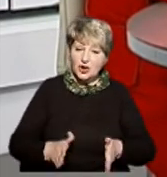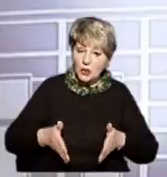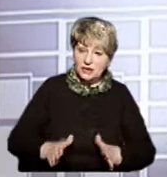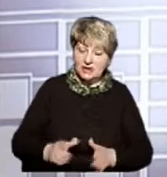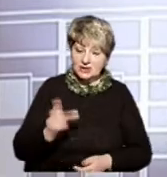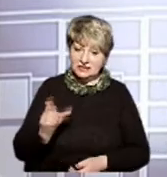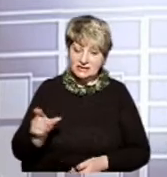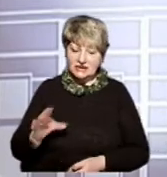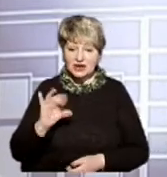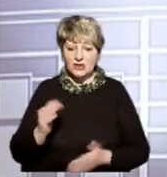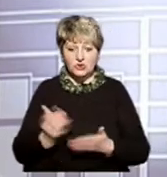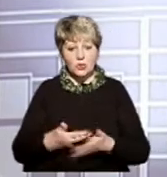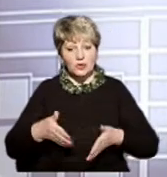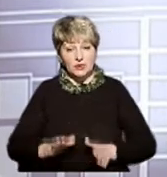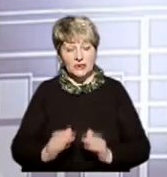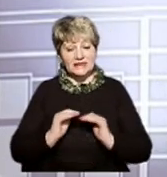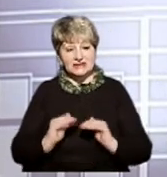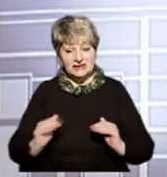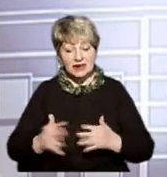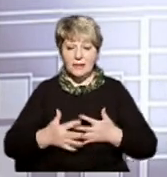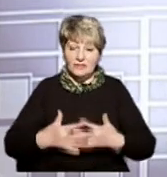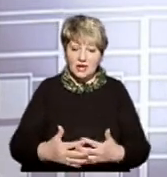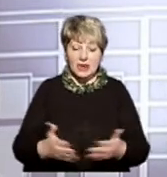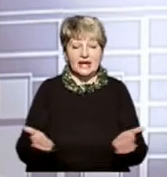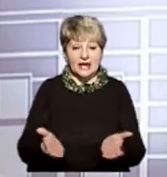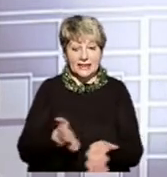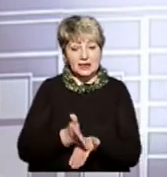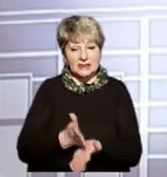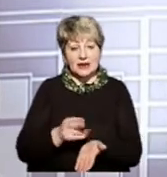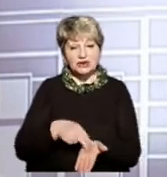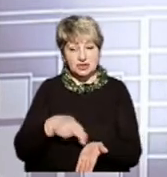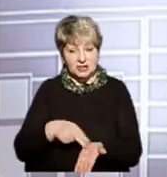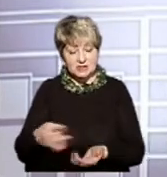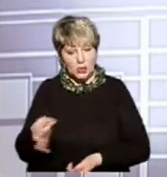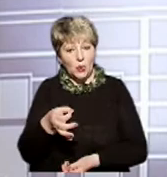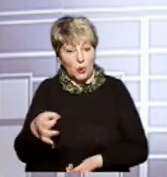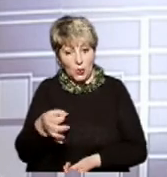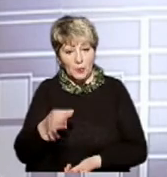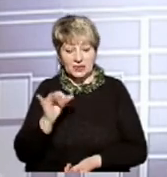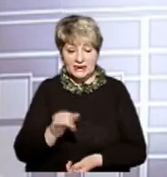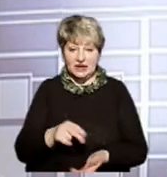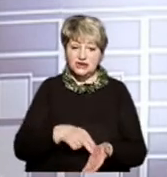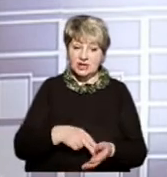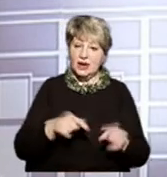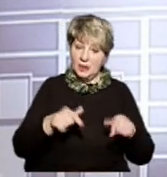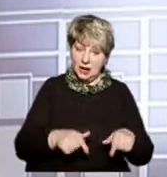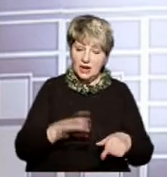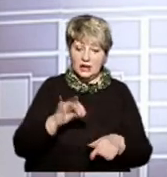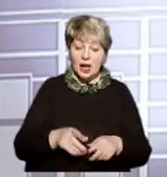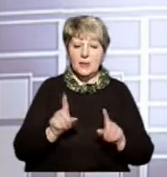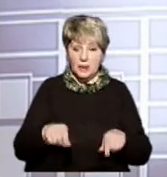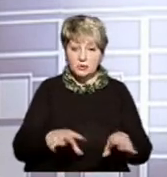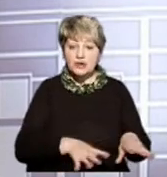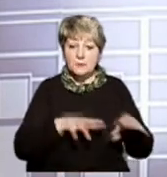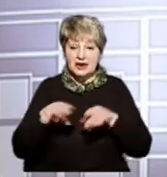вагітні і новонароджені дітки, які є із Черкаської області, із міста Черкаси, а також